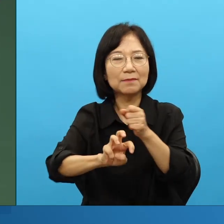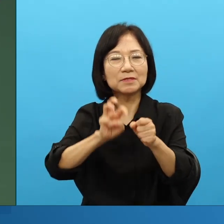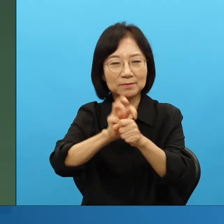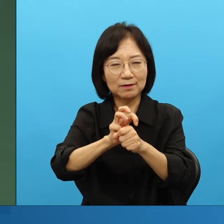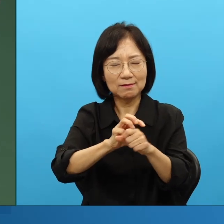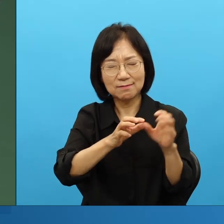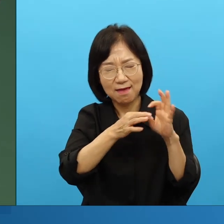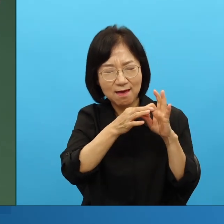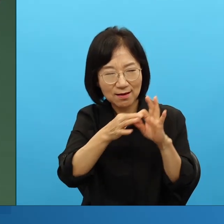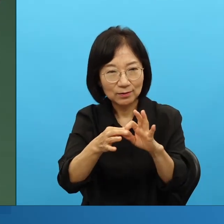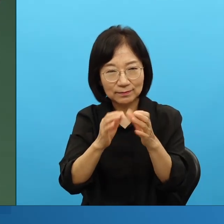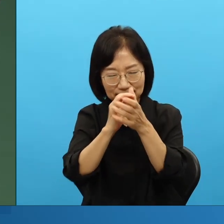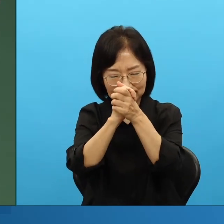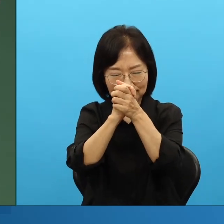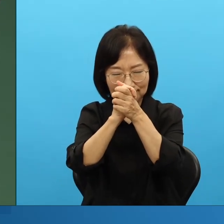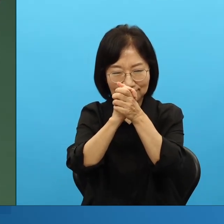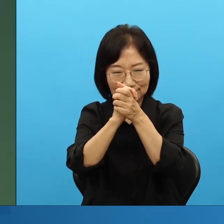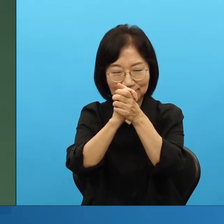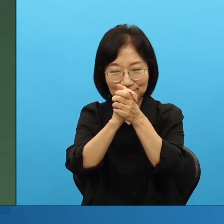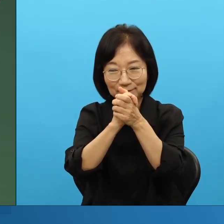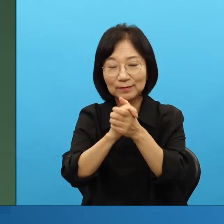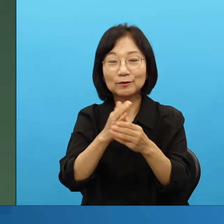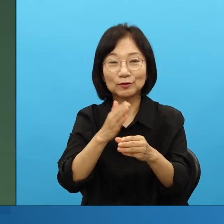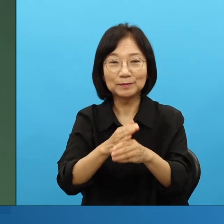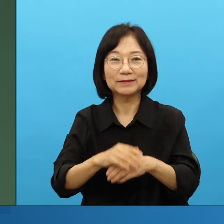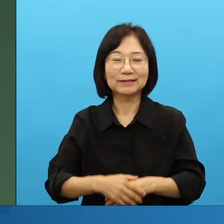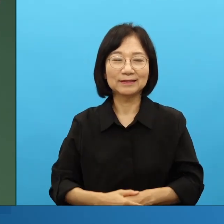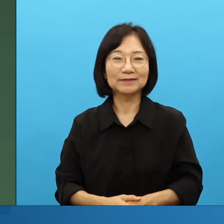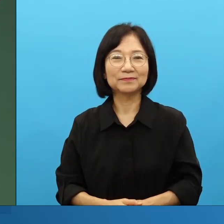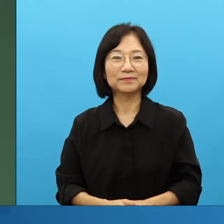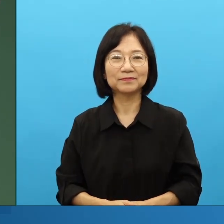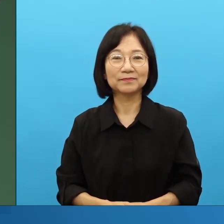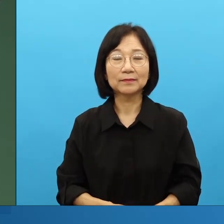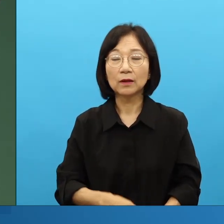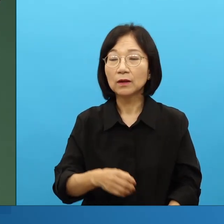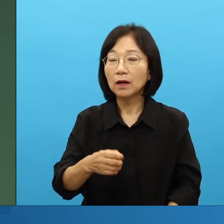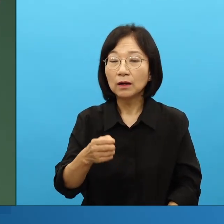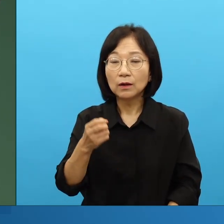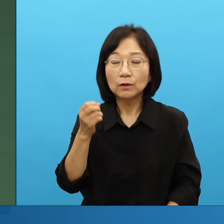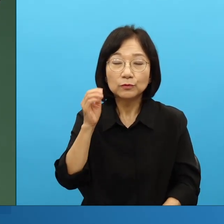이때부터 우리가 상관없는 이제부터 시간이 옵니다.